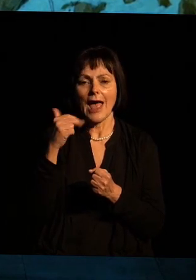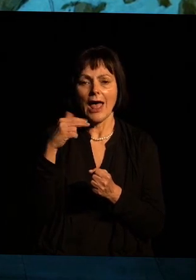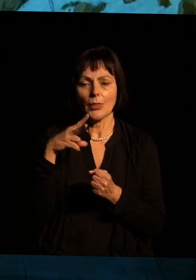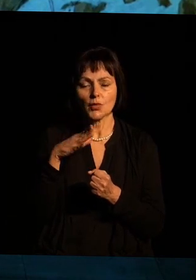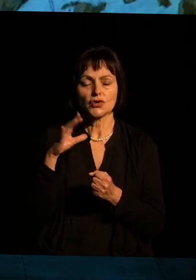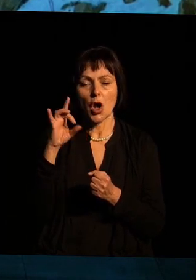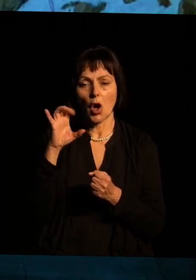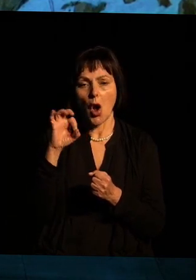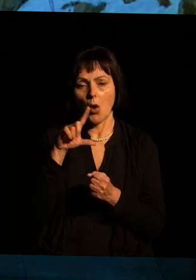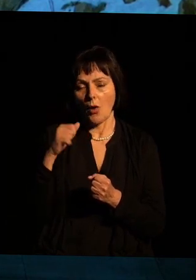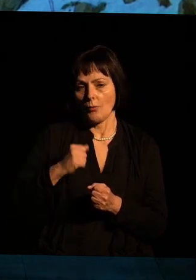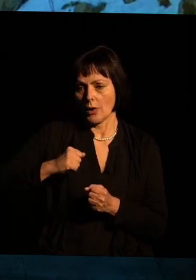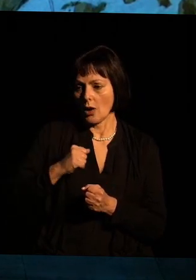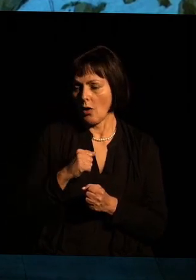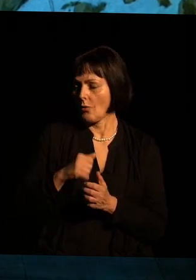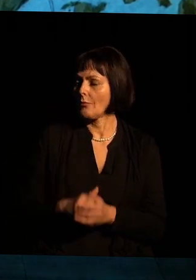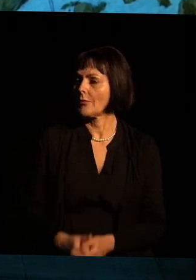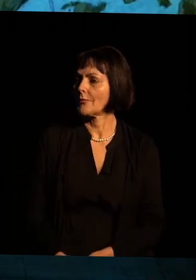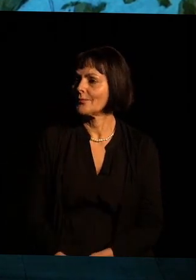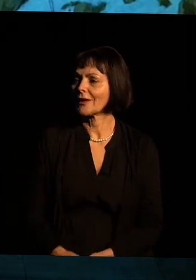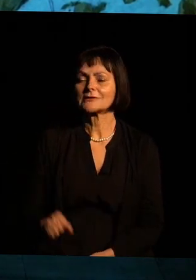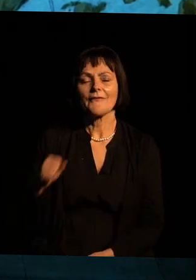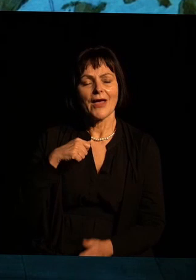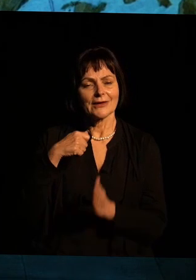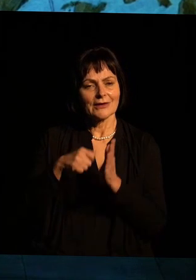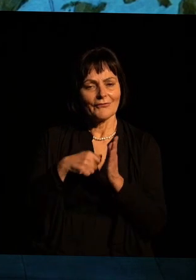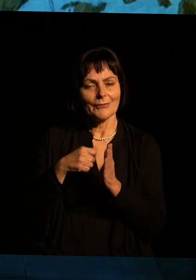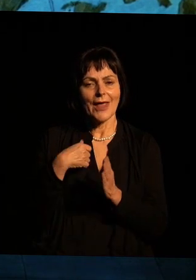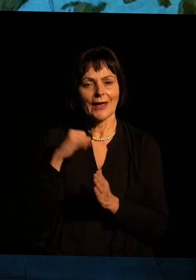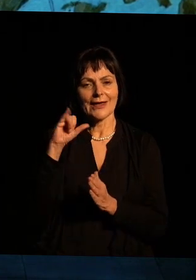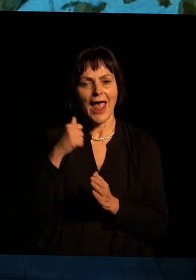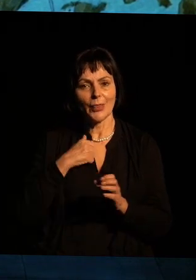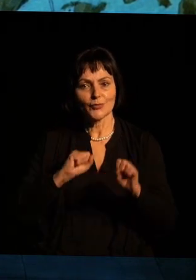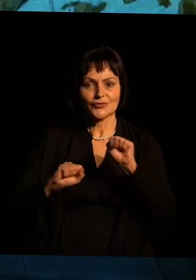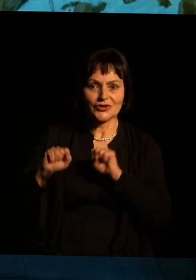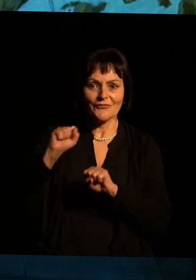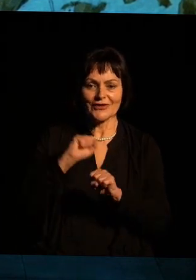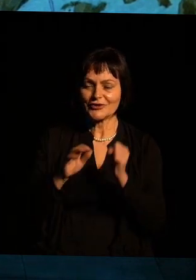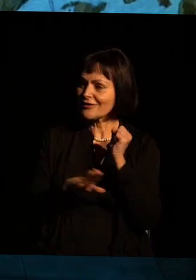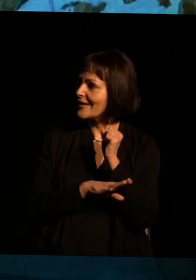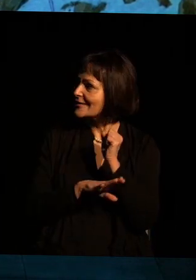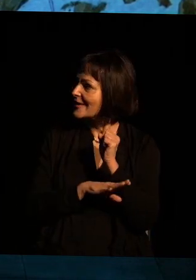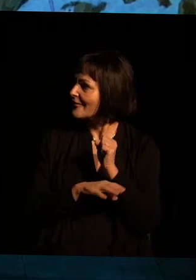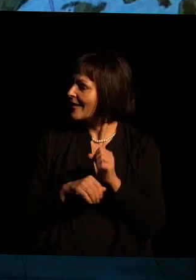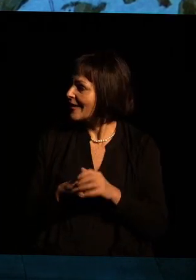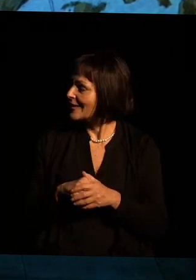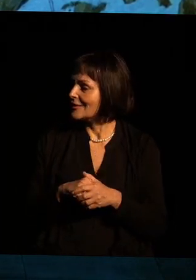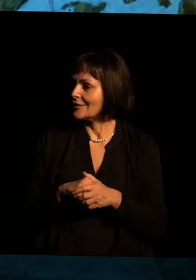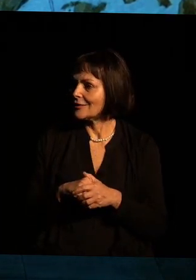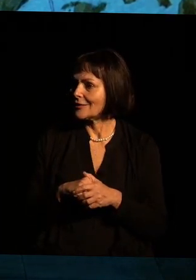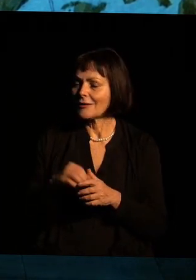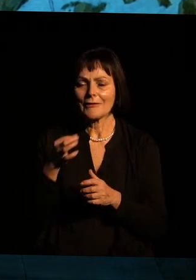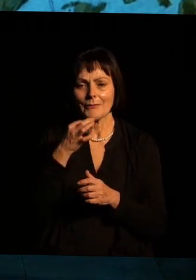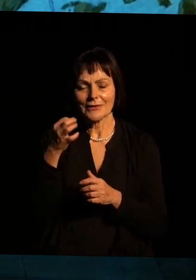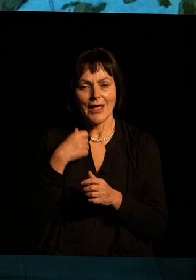wybitnie wspinający się w skalę. Jest taki fajny filmik stamtąd, jak Janusz tam ćwiczy gdzieś na tych drzewach jeszcze, prawda? Tam wy tam